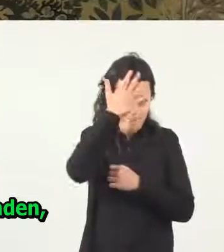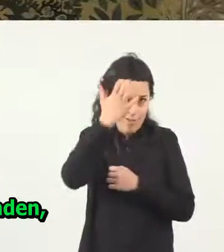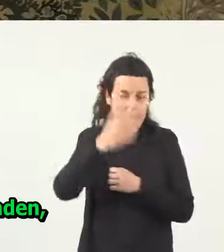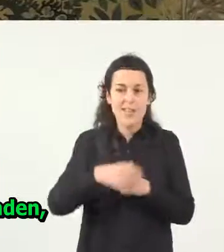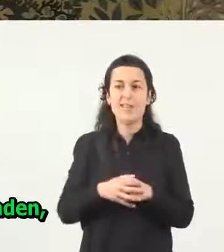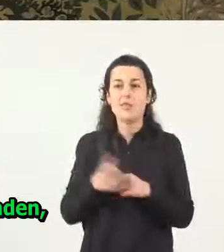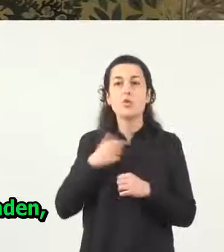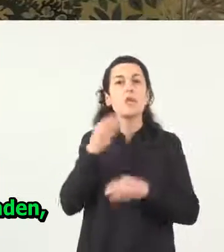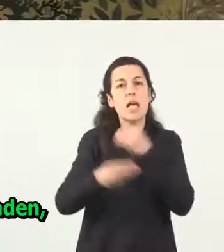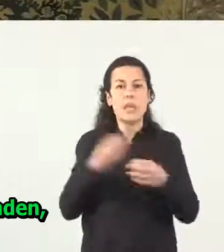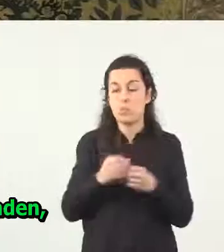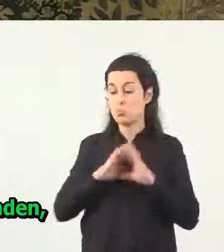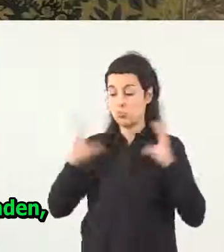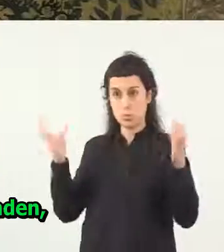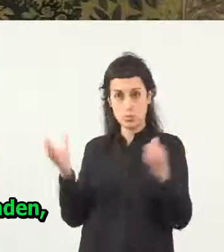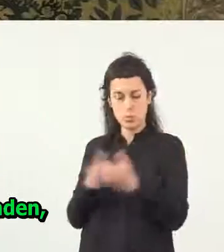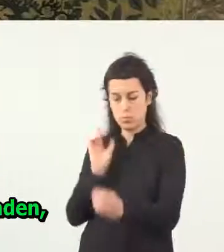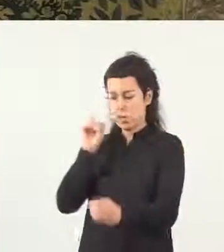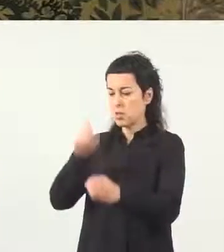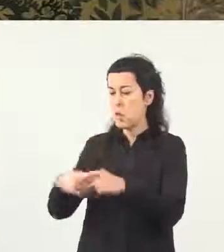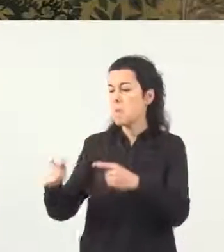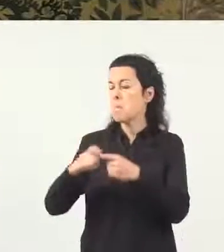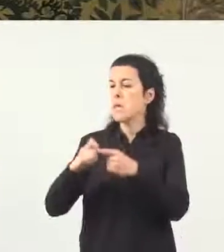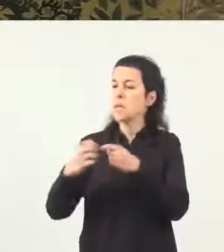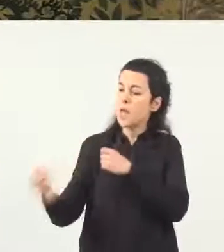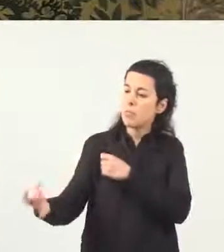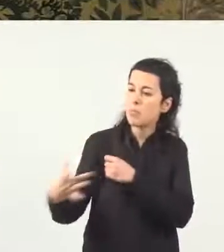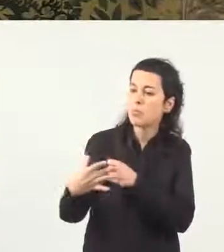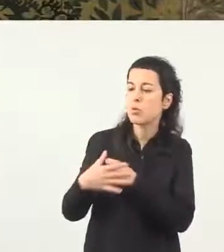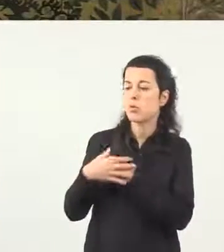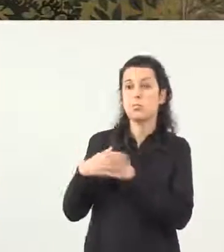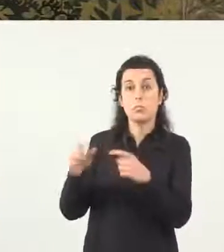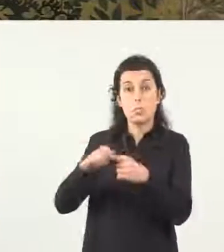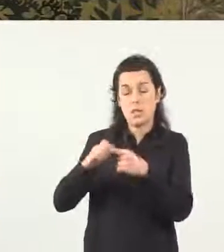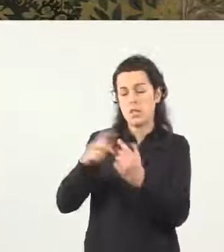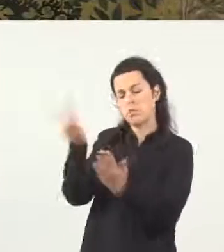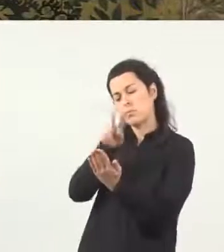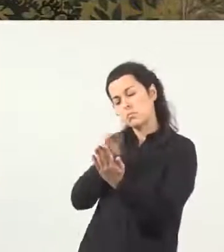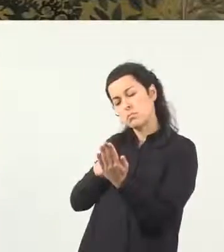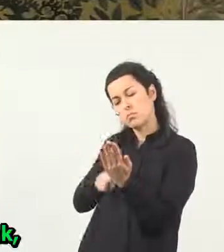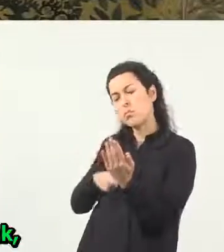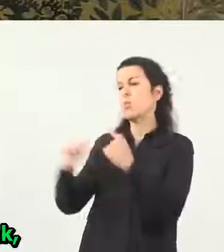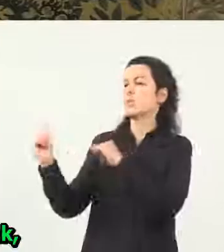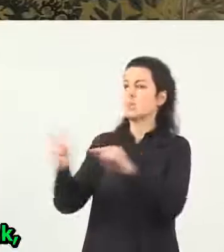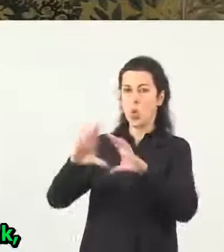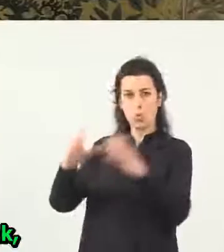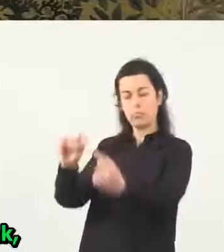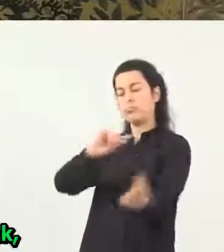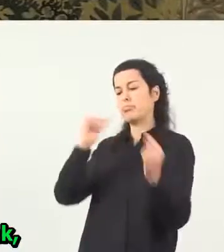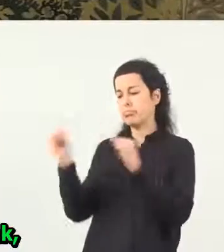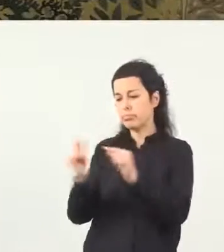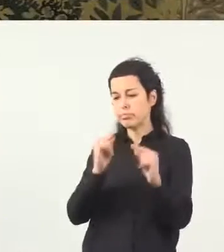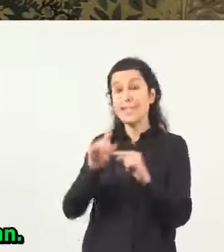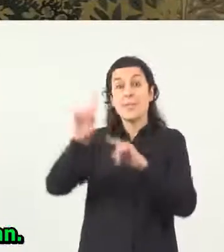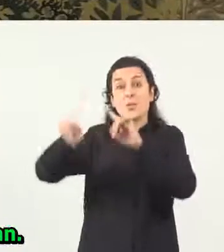egiten genuen talde batean geunden, heltzen zitzaizkigun materialak, irakurtzen genituen materialak, eztabaidatu danon artean, horrekin sortzen